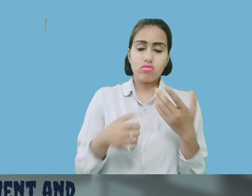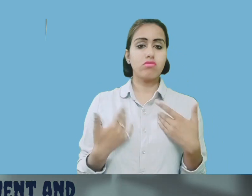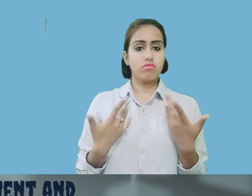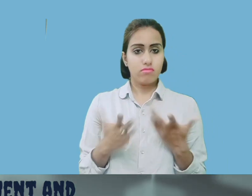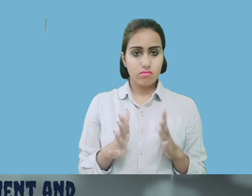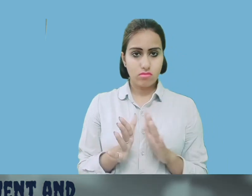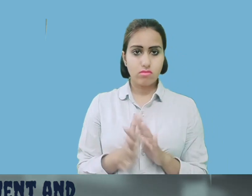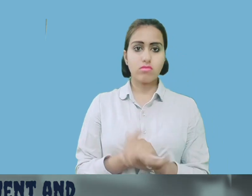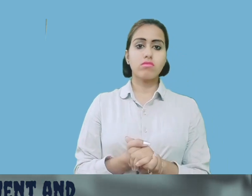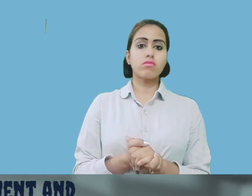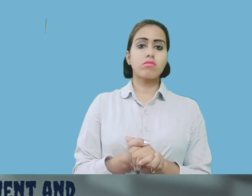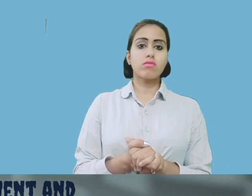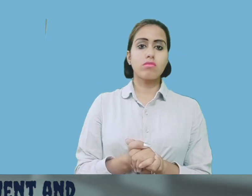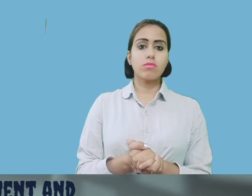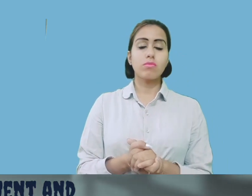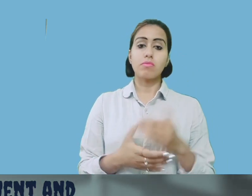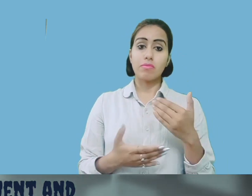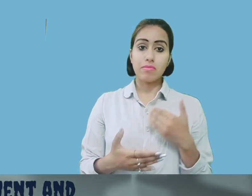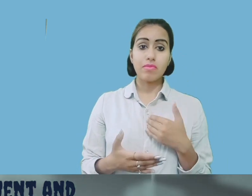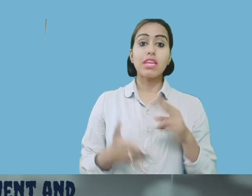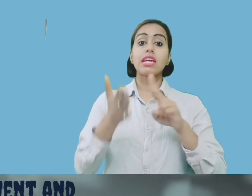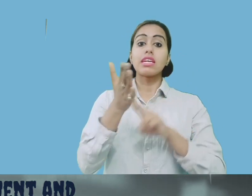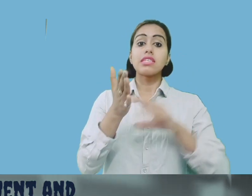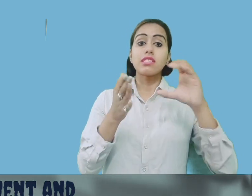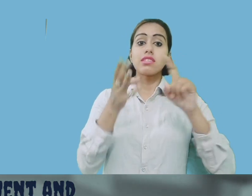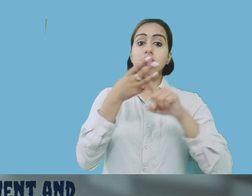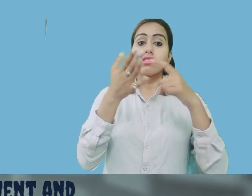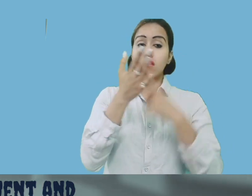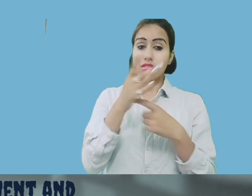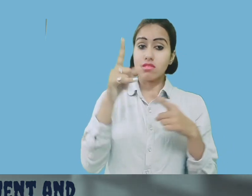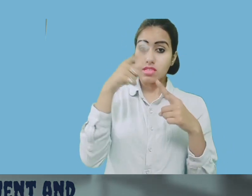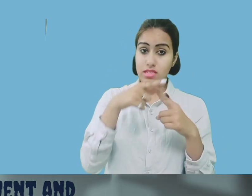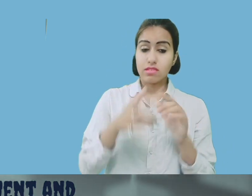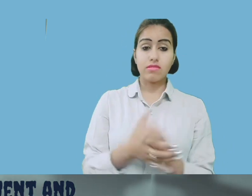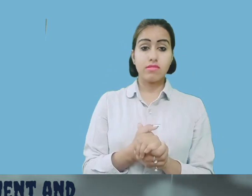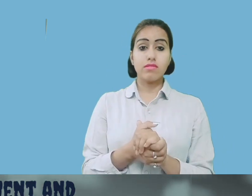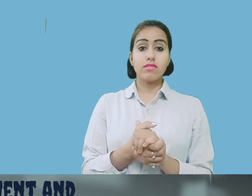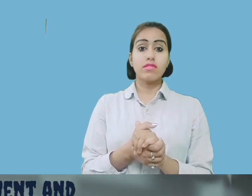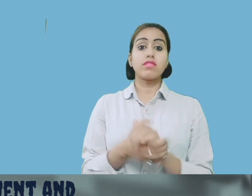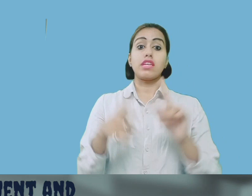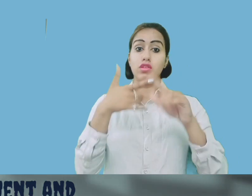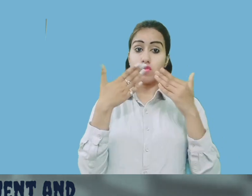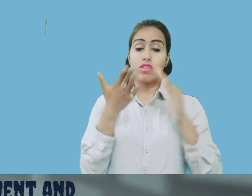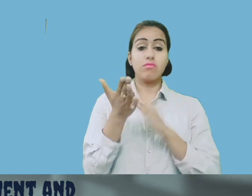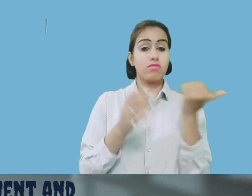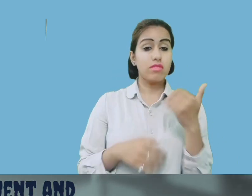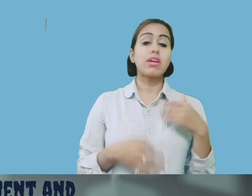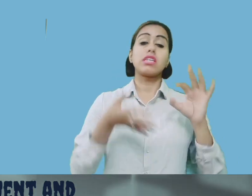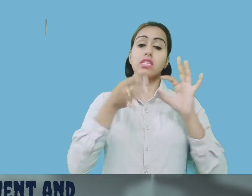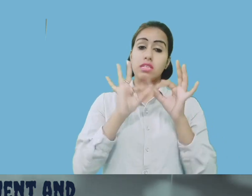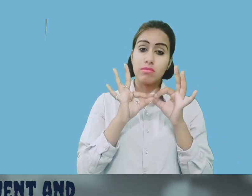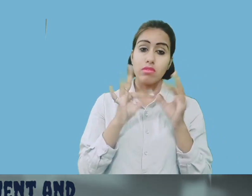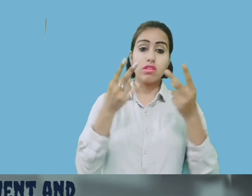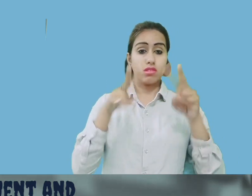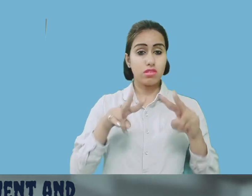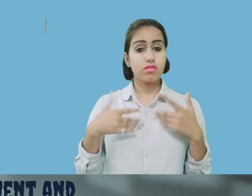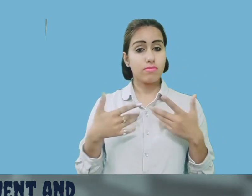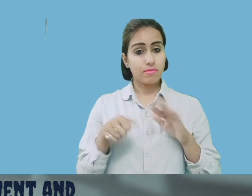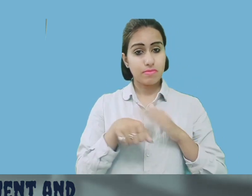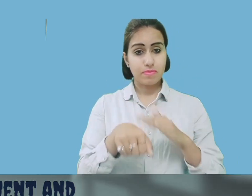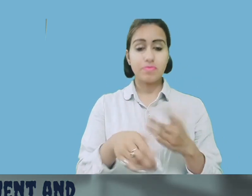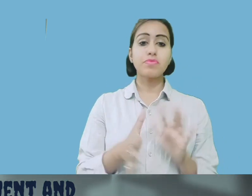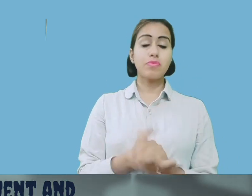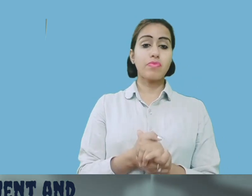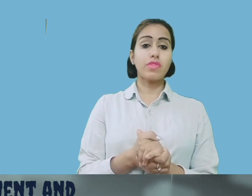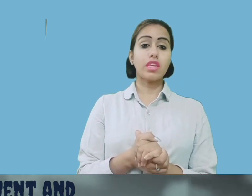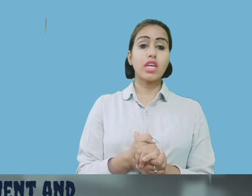NCERT द्वारा ही एक कोर्स ट्रांसलेशन किया जा रहा है, उसमें भी मैंने अभी अपना इंटरप्रेटिंग करी हुई है, जिसमें